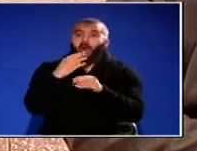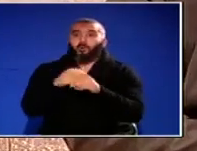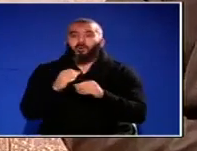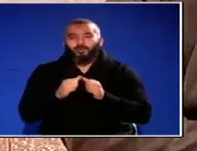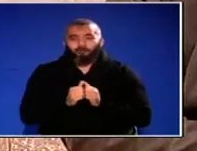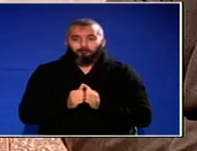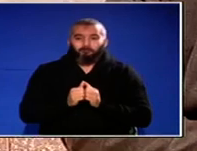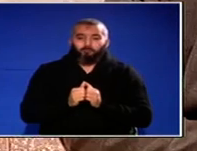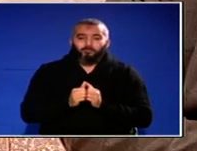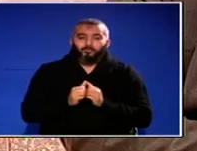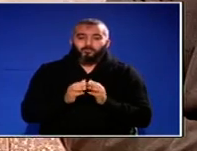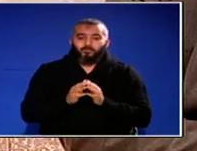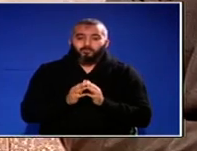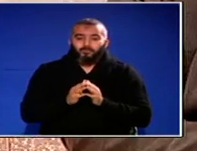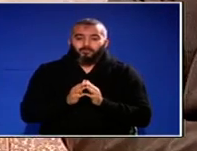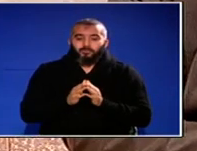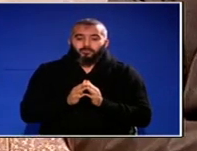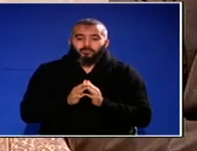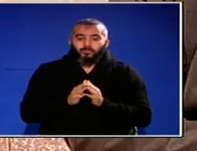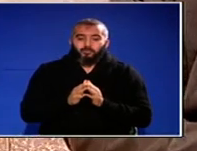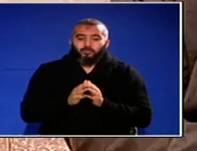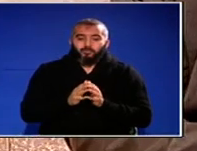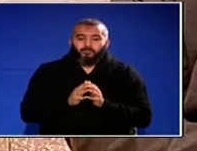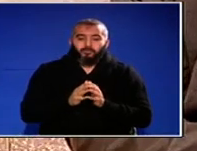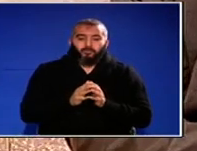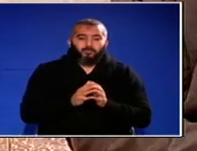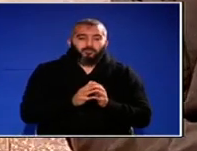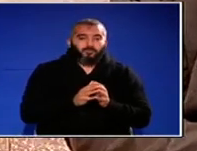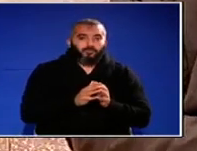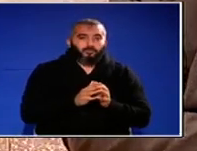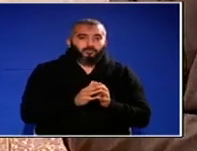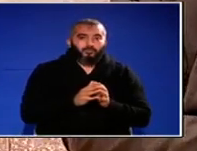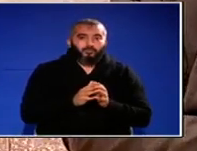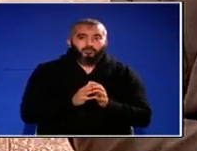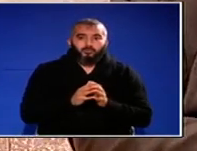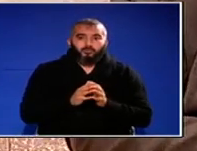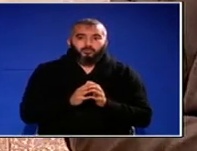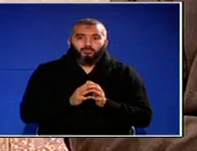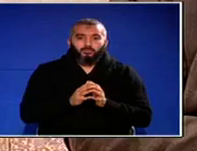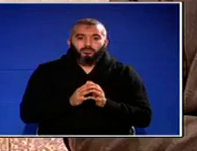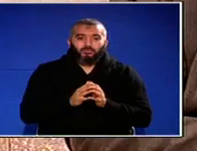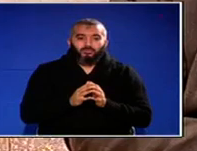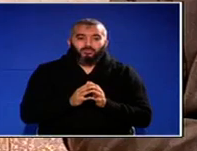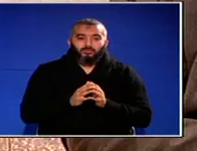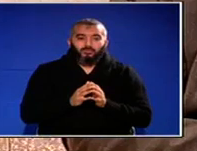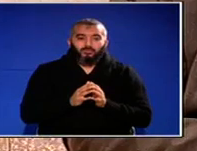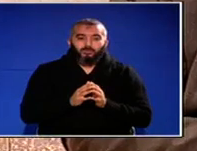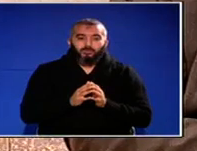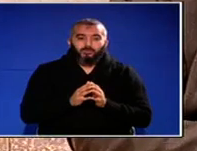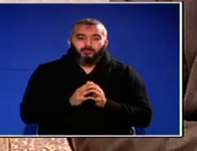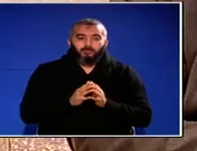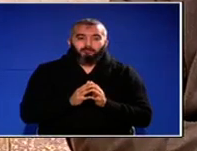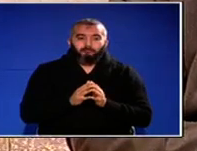لنا الشيخ عمار نبدأ بمسألة الميراث، وإذا شئت نحوله على الشيخ عبد القادر كما تشاء